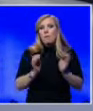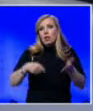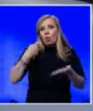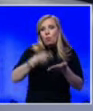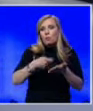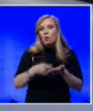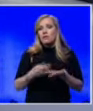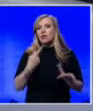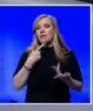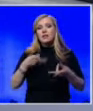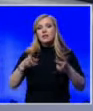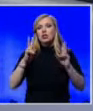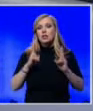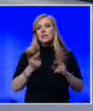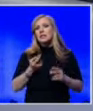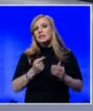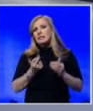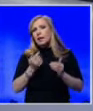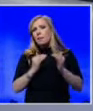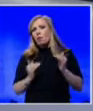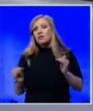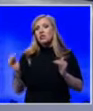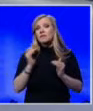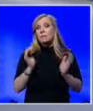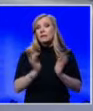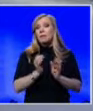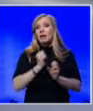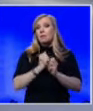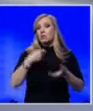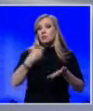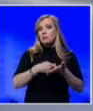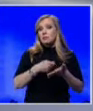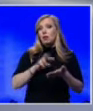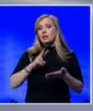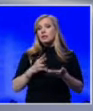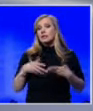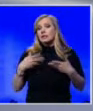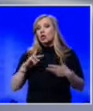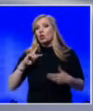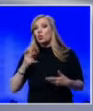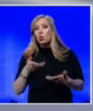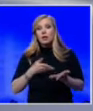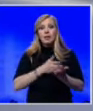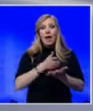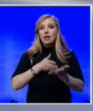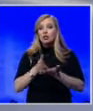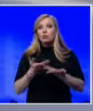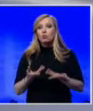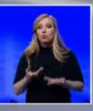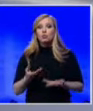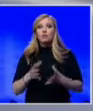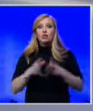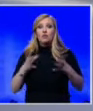Само с увеличаването на минималната работна заплата ли, или настоявате и за други методи, по които могат да се увеличат